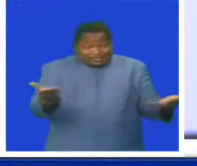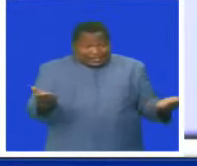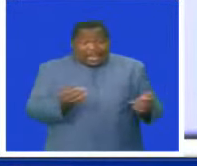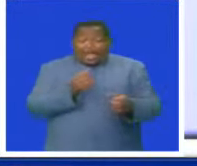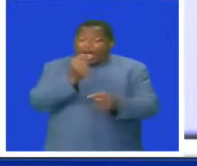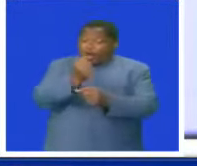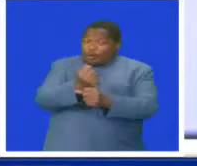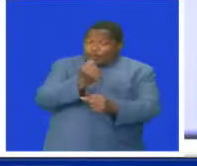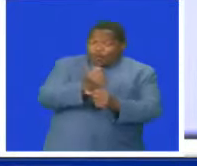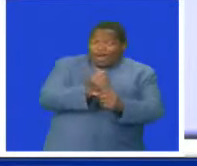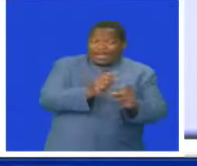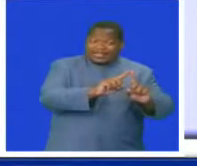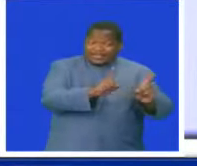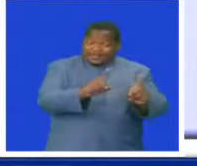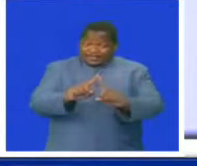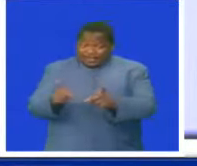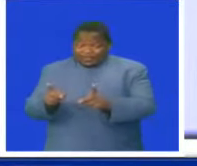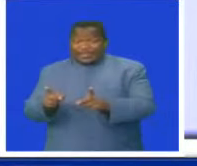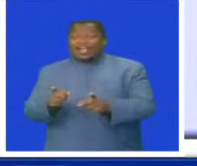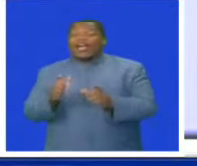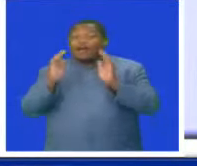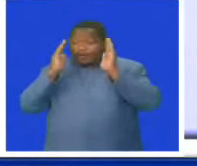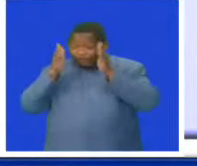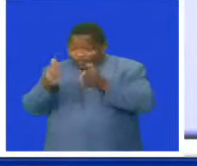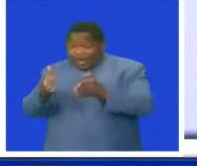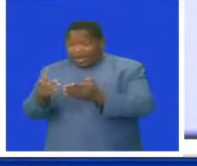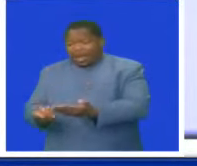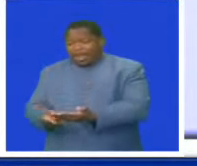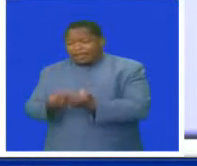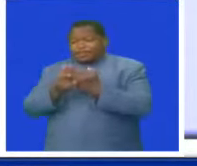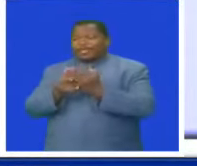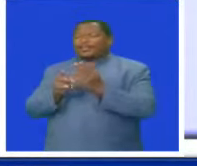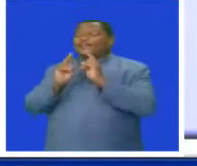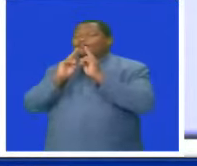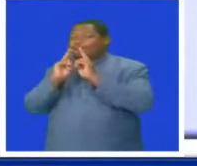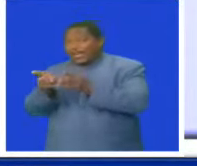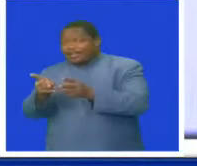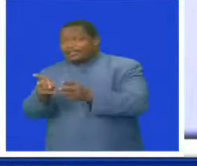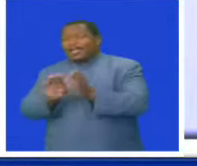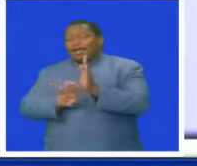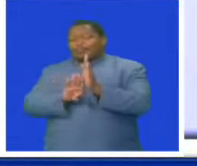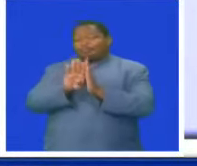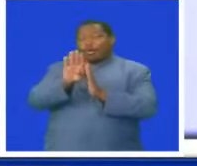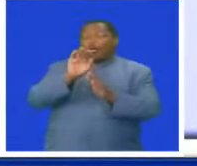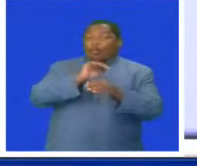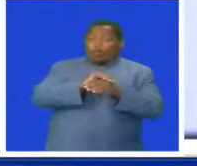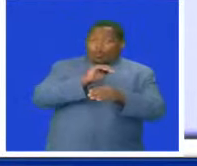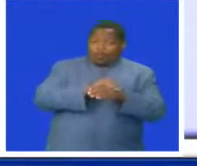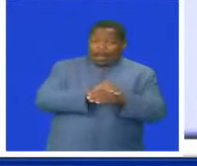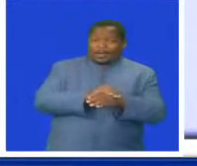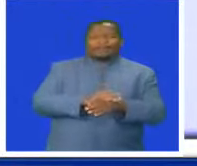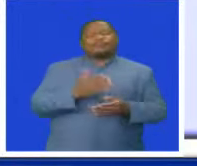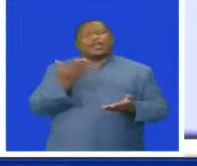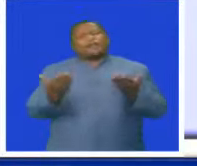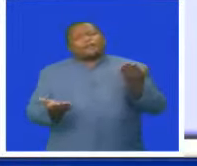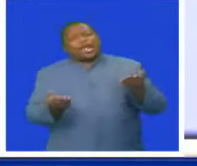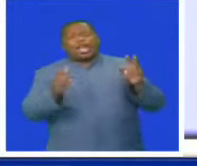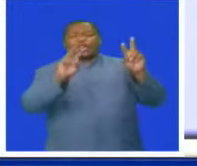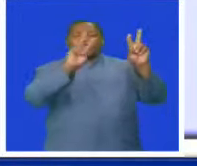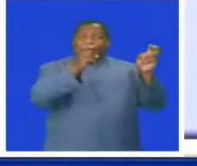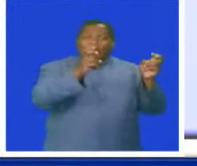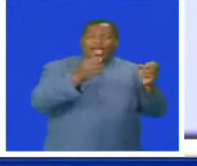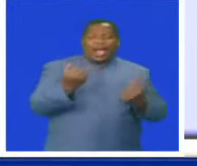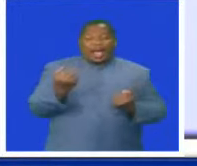lokwentako kuye kusite ukuthi kuvakashe. Kungaba tindzaba temgwaqo, kungaba tindzaba